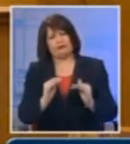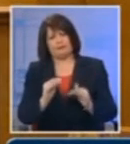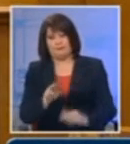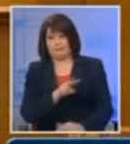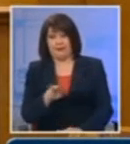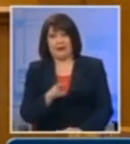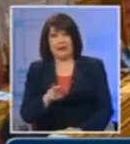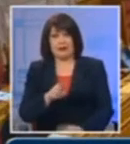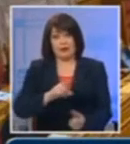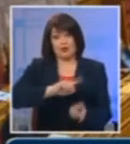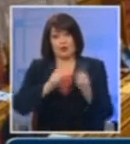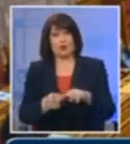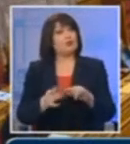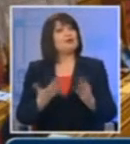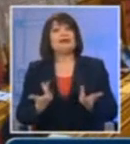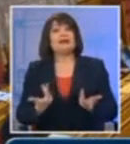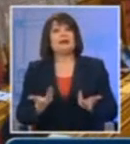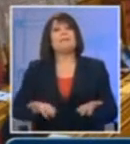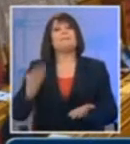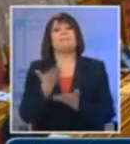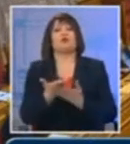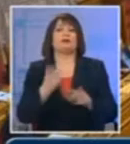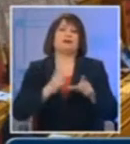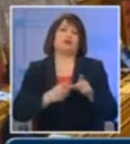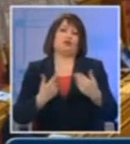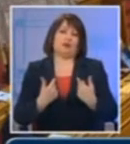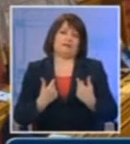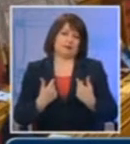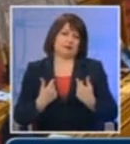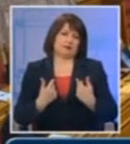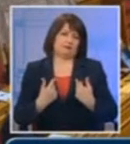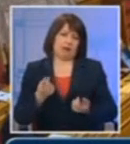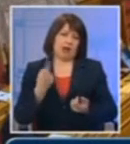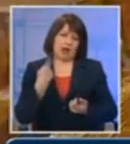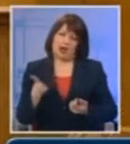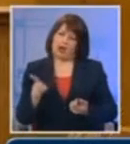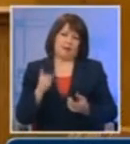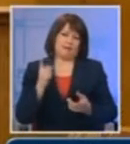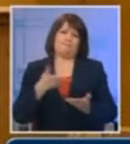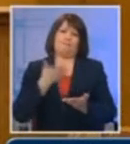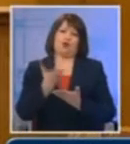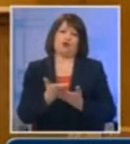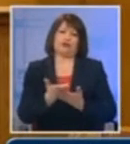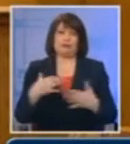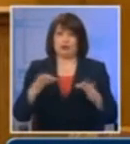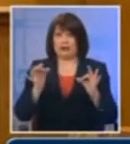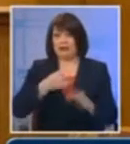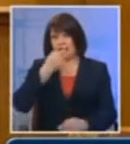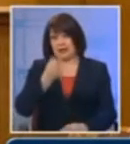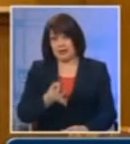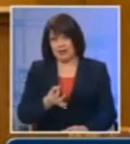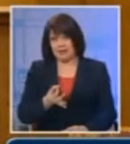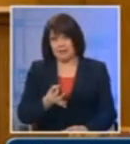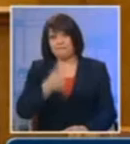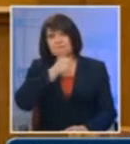εκδοχών βρίσκεται η πρόταση του Κομμουνιστικού Κόμματος Ελλάδας. Γι' αυτό λέμε από την πρώτη μέρα, καμιά